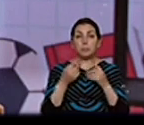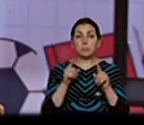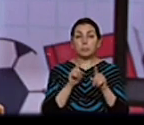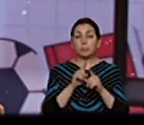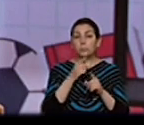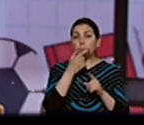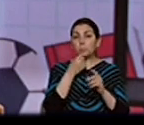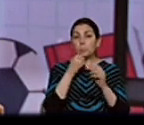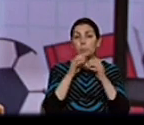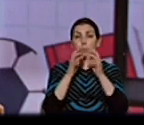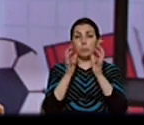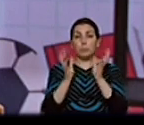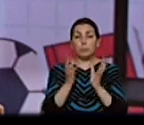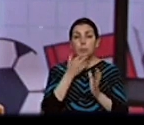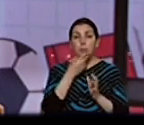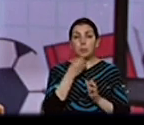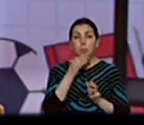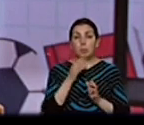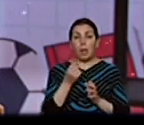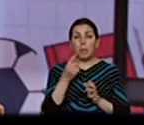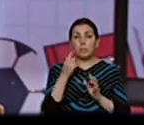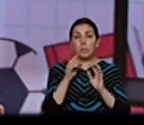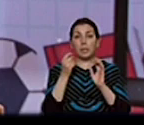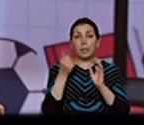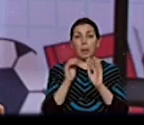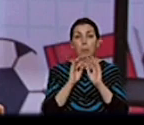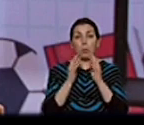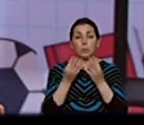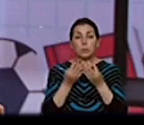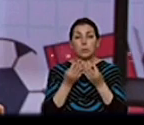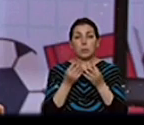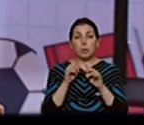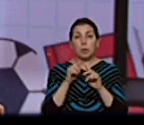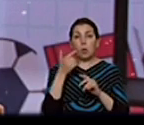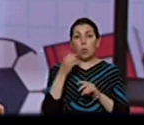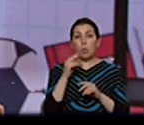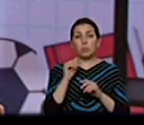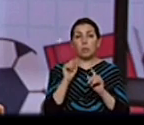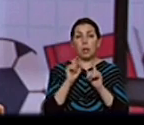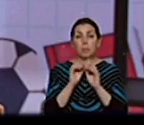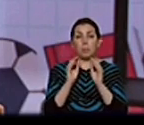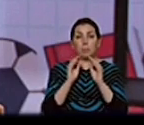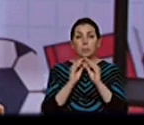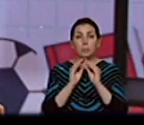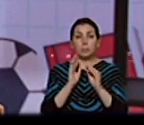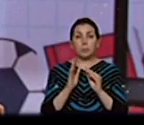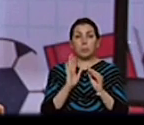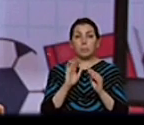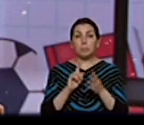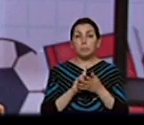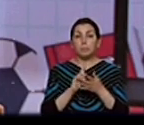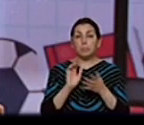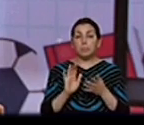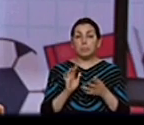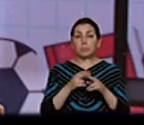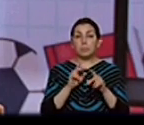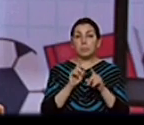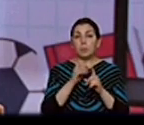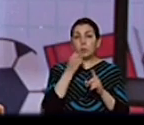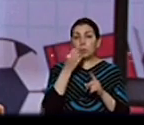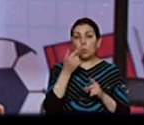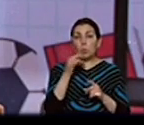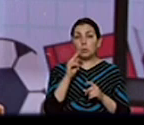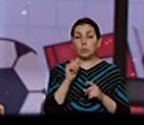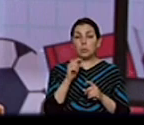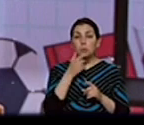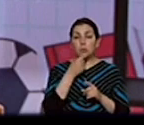ochiladi. Agar qancha kam o'rasangiz, u g'uncha kabi yopilib turadi. Mayli, hech qisi yo'q, g'unchasi ham chiroyli chiqadi. Mana,